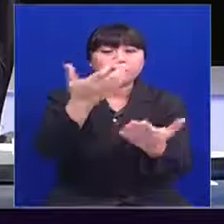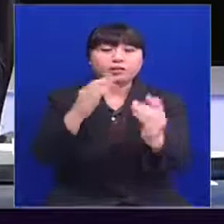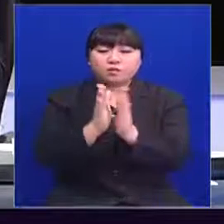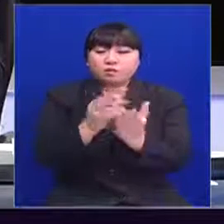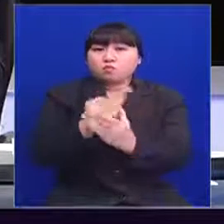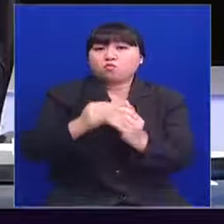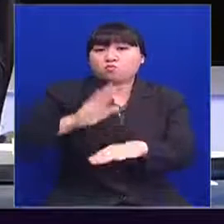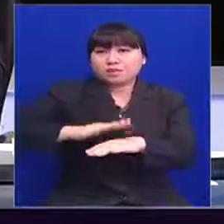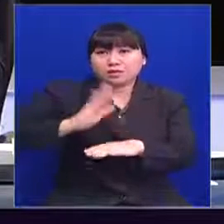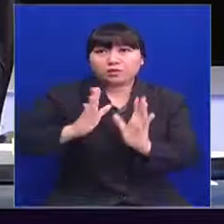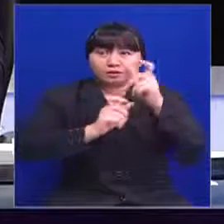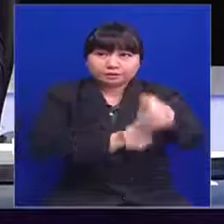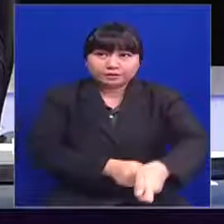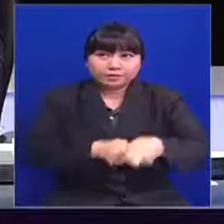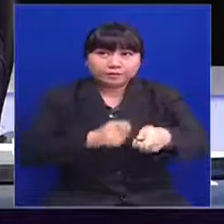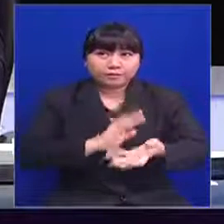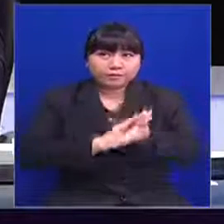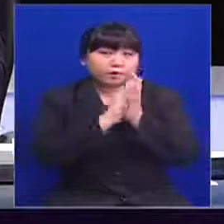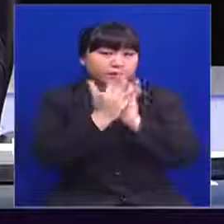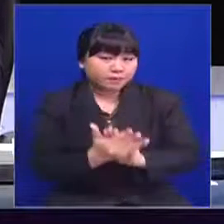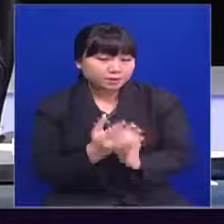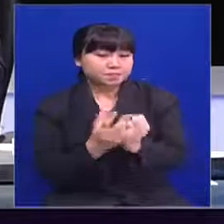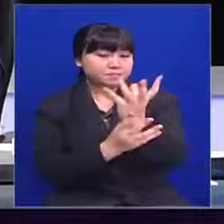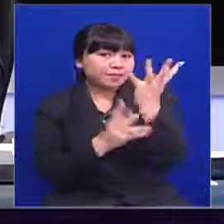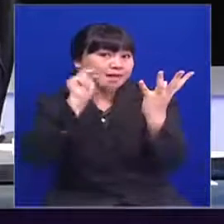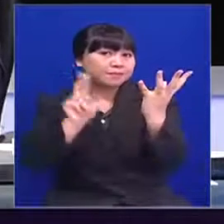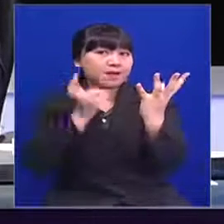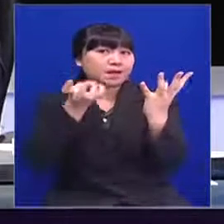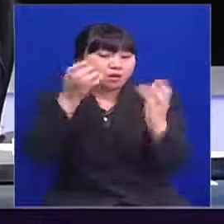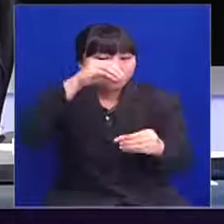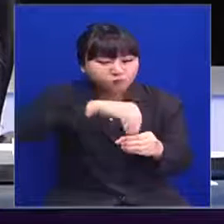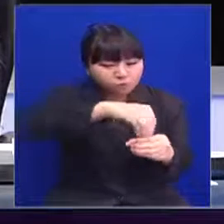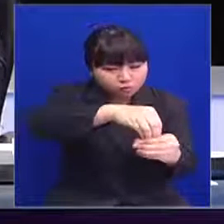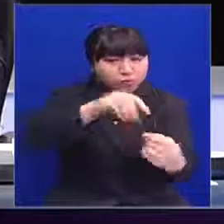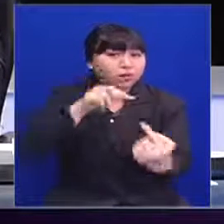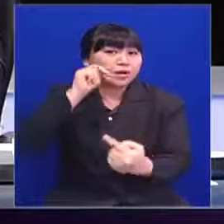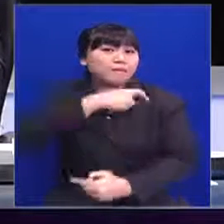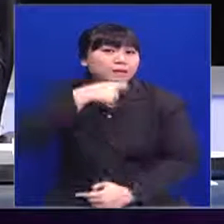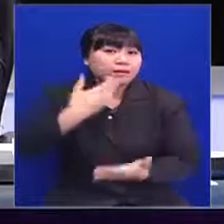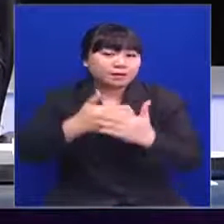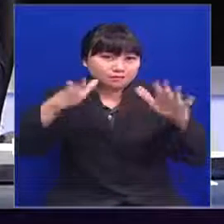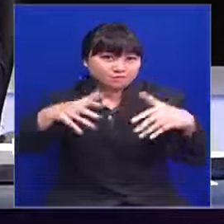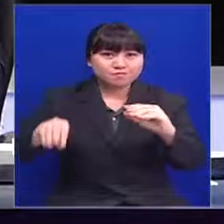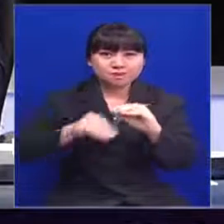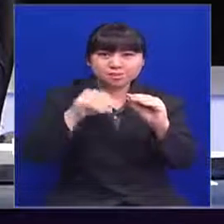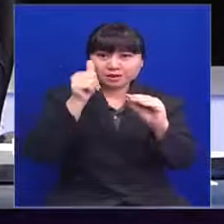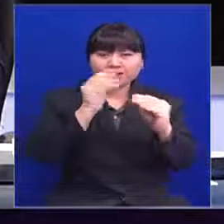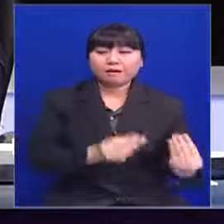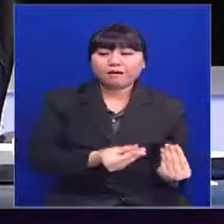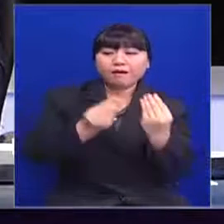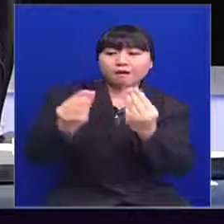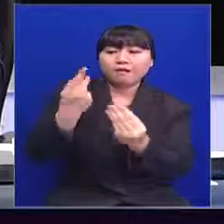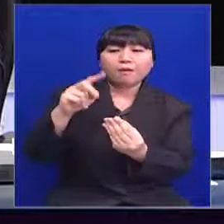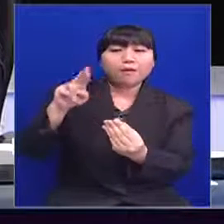กรที่จะหันมาปรับการปลูกพืชใช้น้ำน้อยในช่วงหน้าแล้งให้มีรายได้เพิ่มขึ้นซึ่งจะถูกมอบให้กับคณะรัฐมนตรีและ